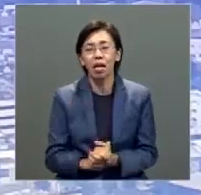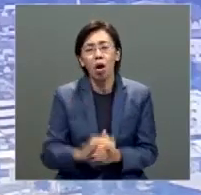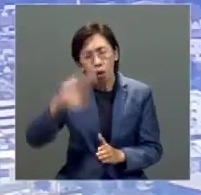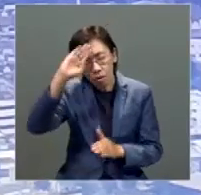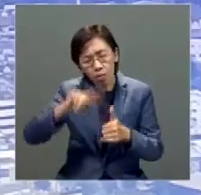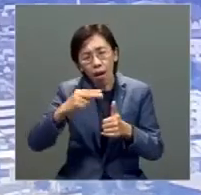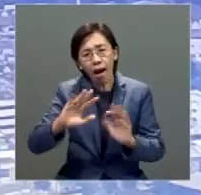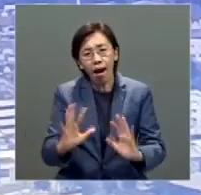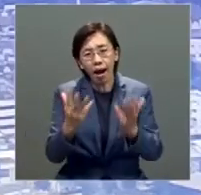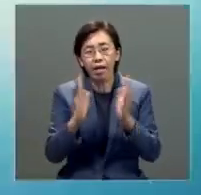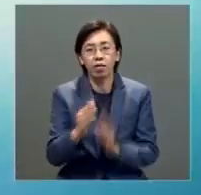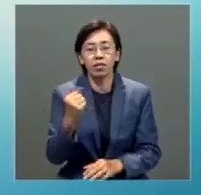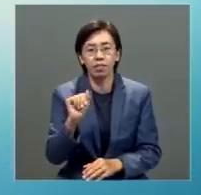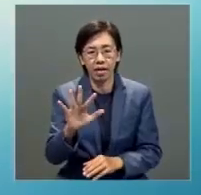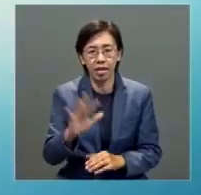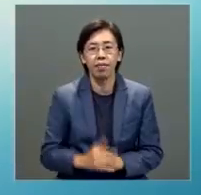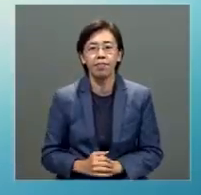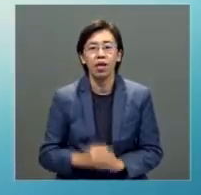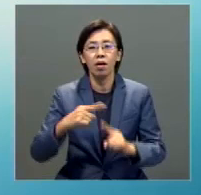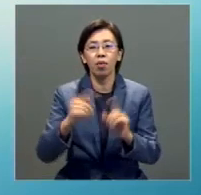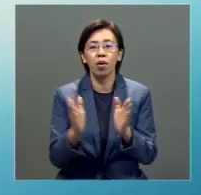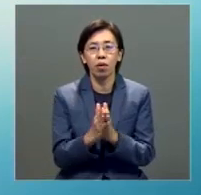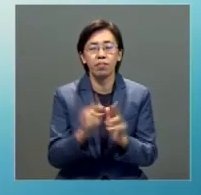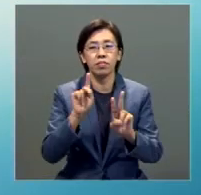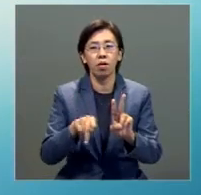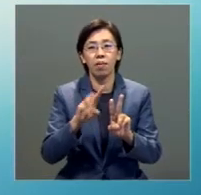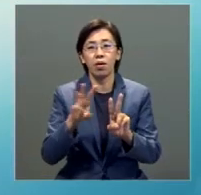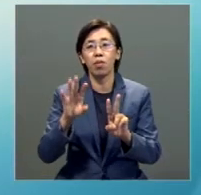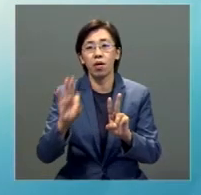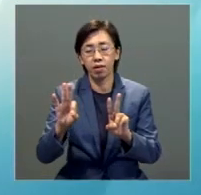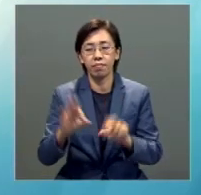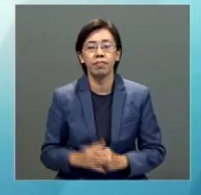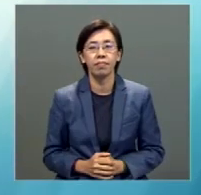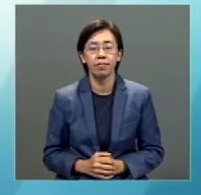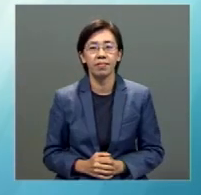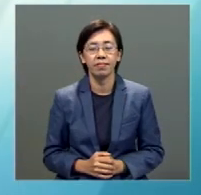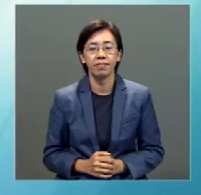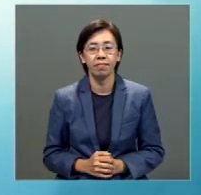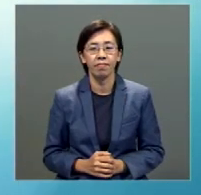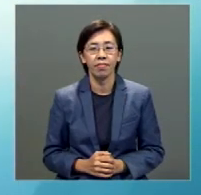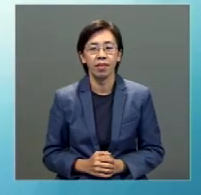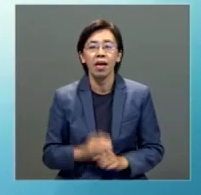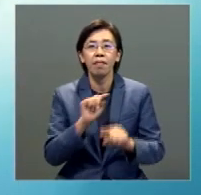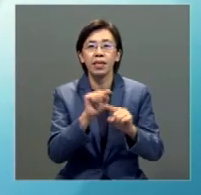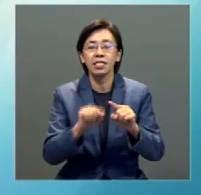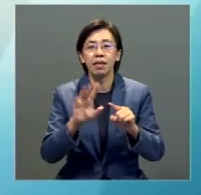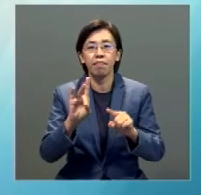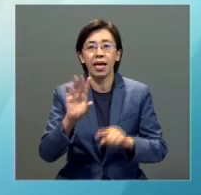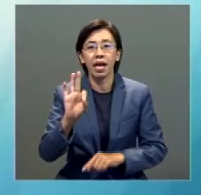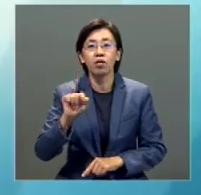แต่ก็มีผู้ป่วยที่หายไปเพิ่มขึ้น 15รายนะครับรวมแล้วเป็น2609นะครับซึ่งก็เป็นร้อยละ 80